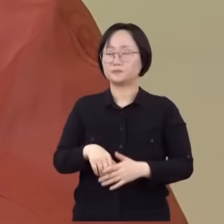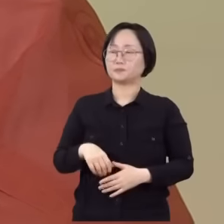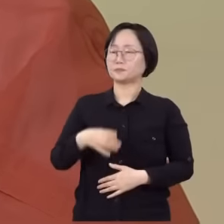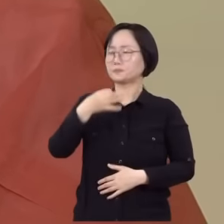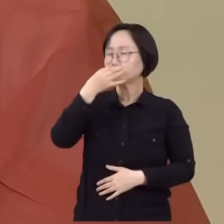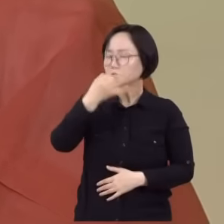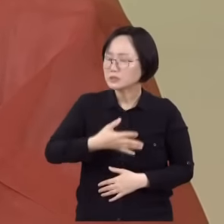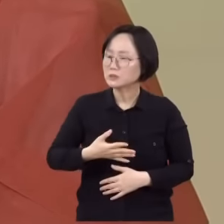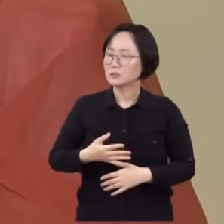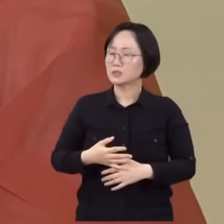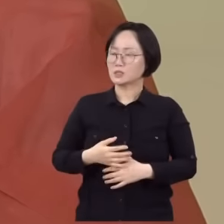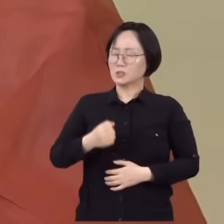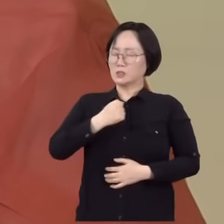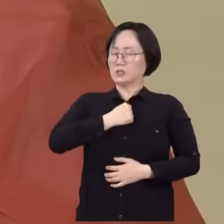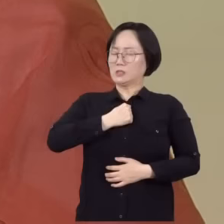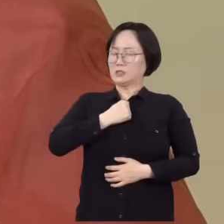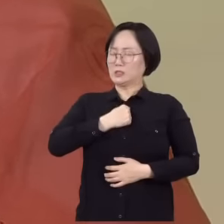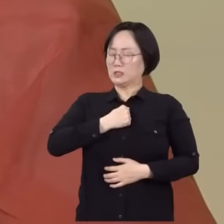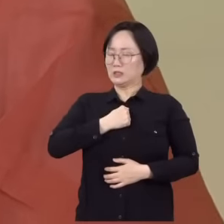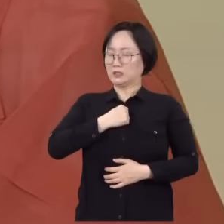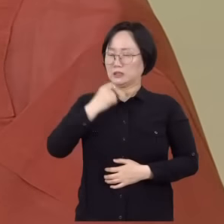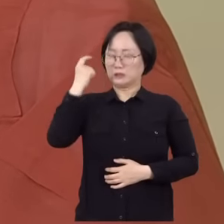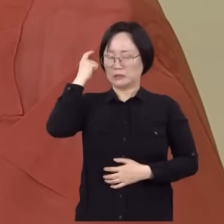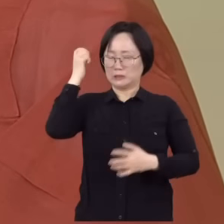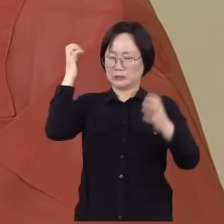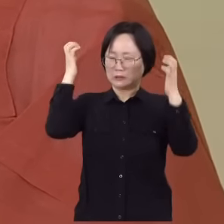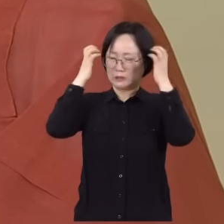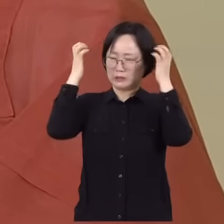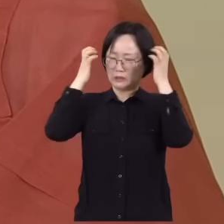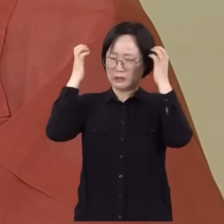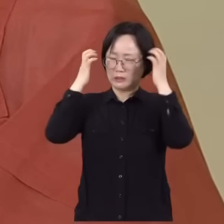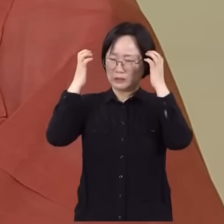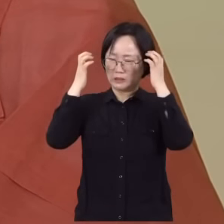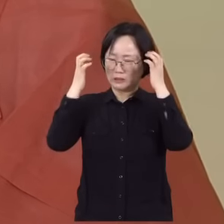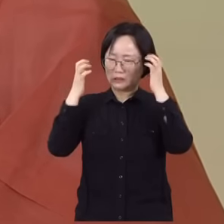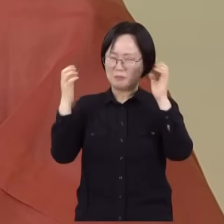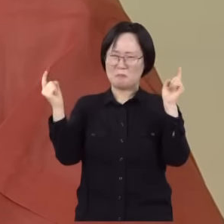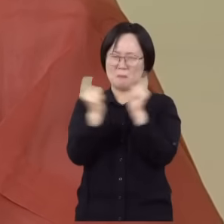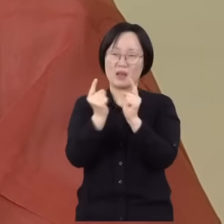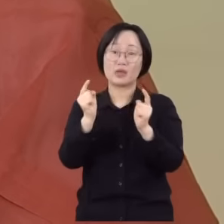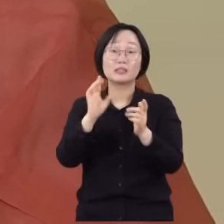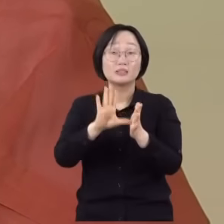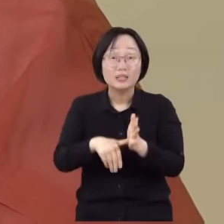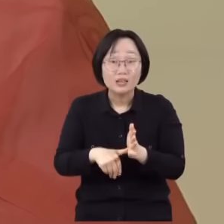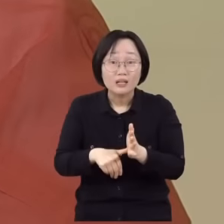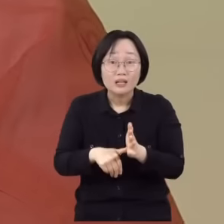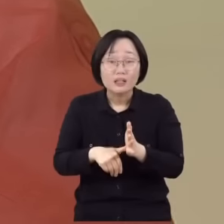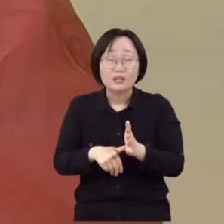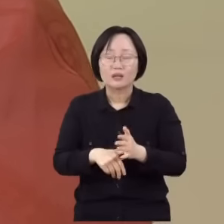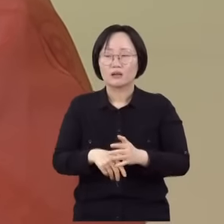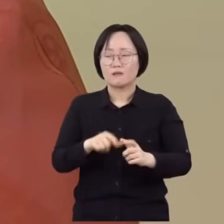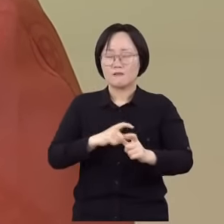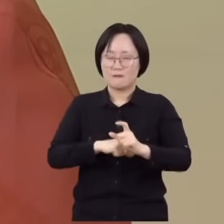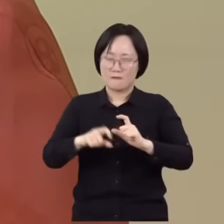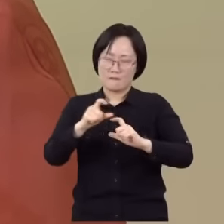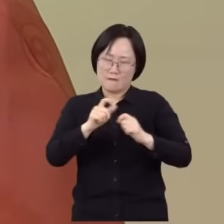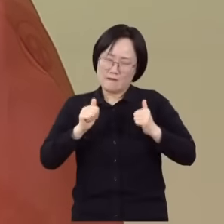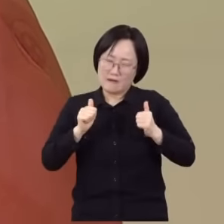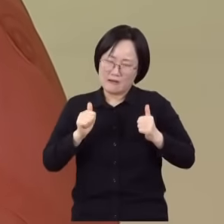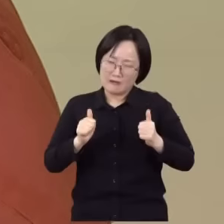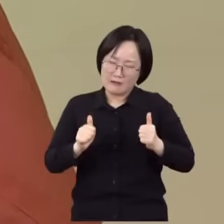바로 그때가 더 간절히 더 열심히 기도하고 기도할